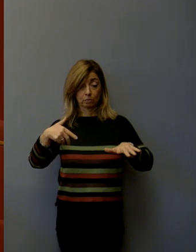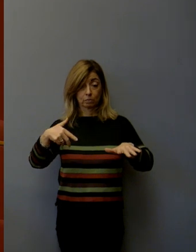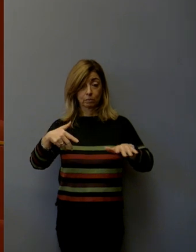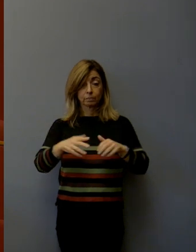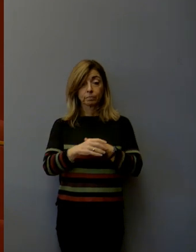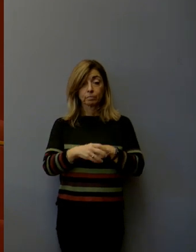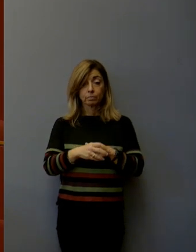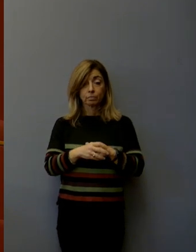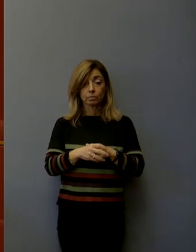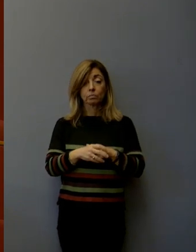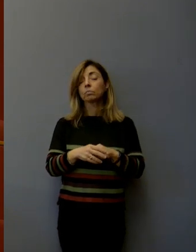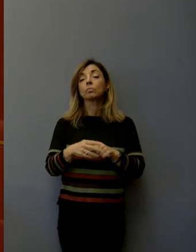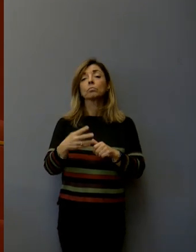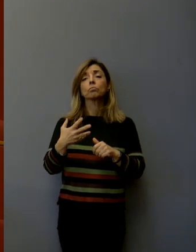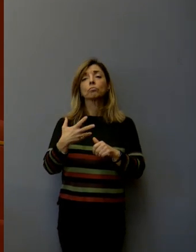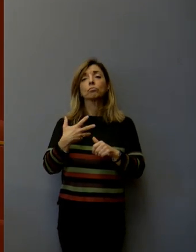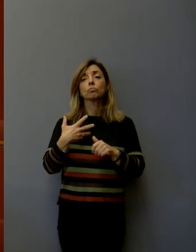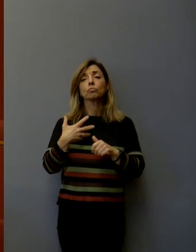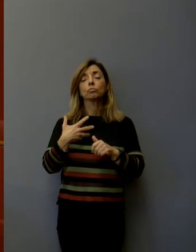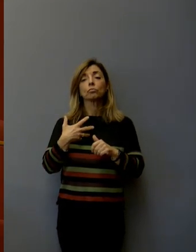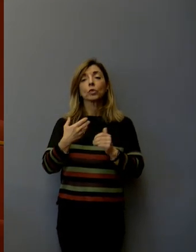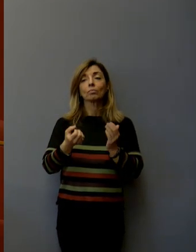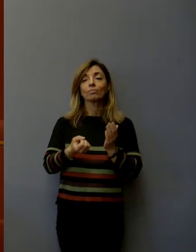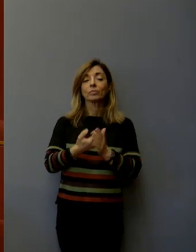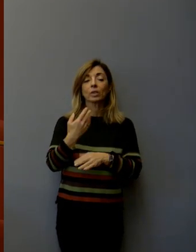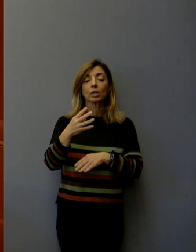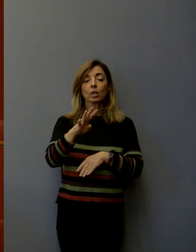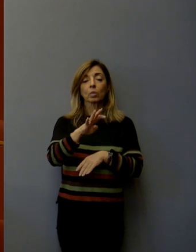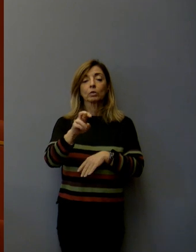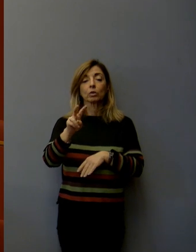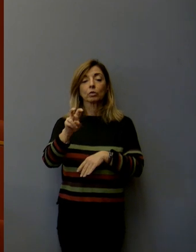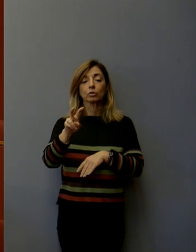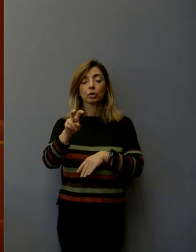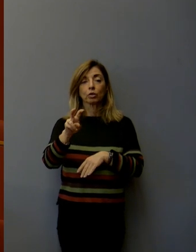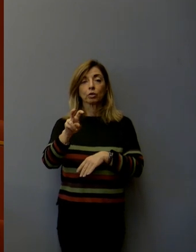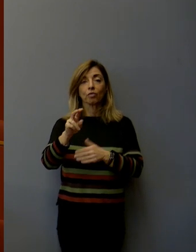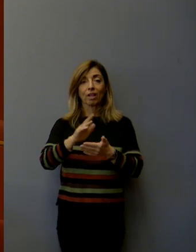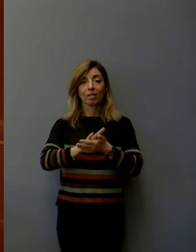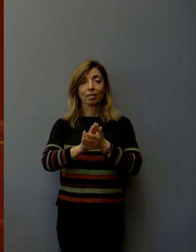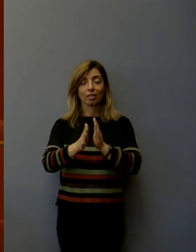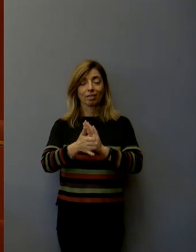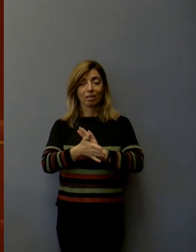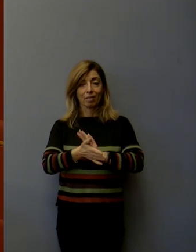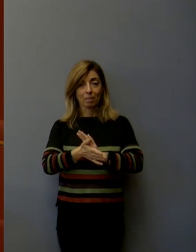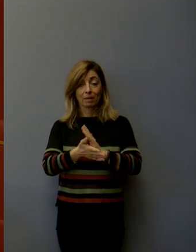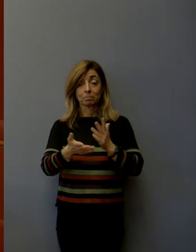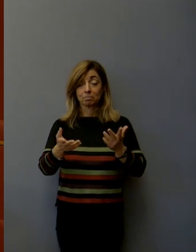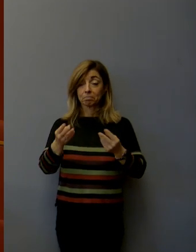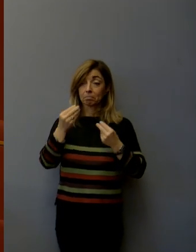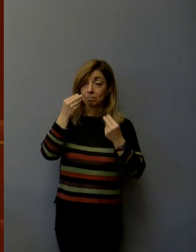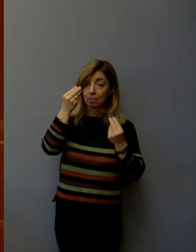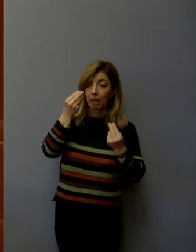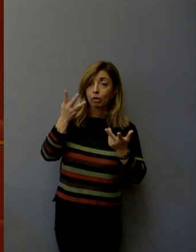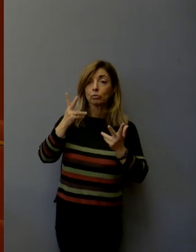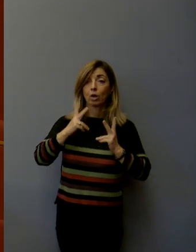un'età e sono stati realizzati 420 E immagino so e spero che siano anche aumentati